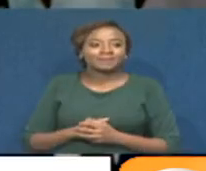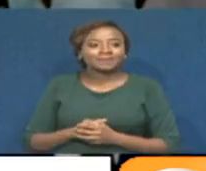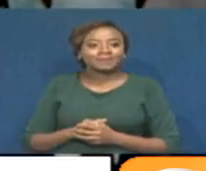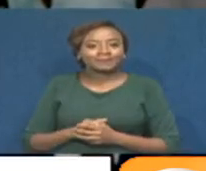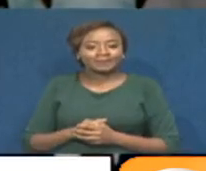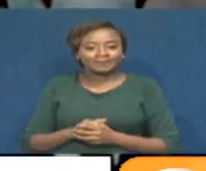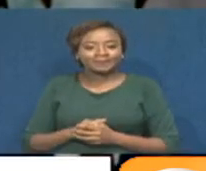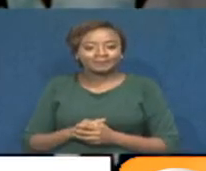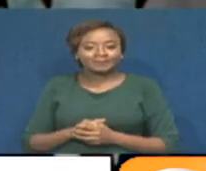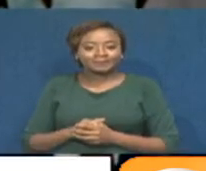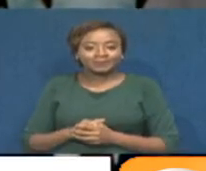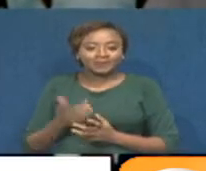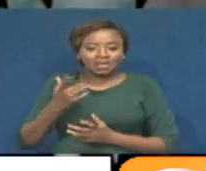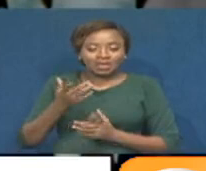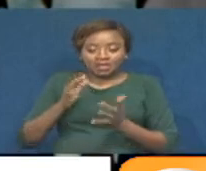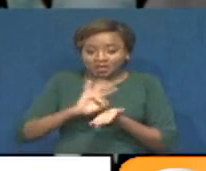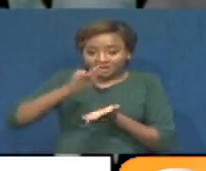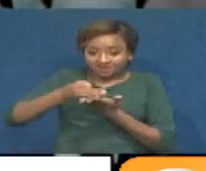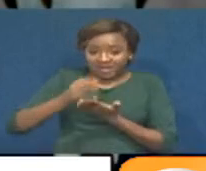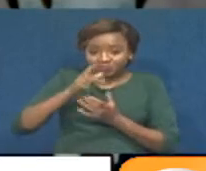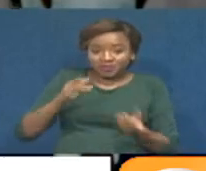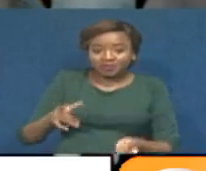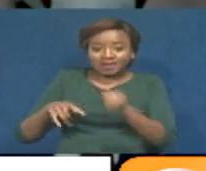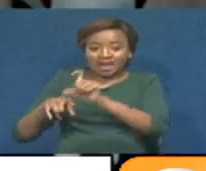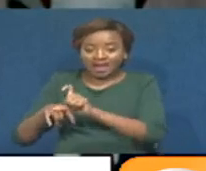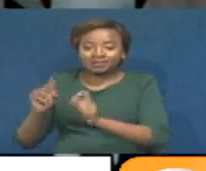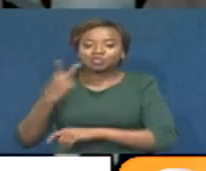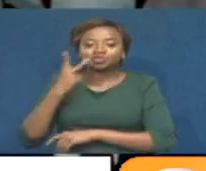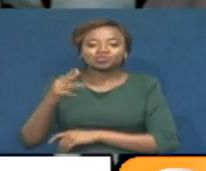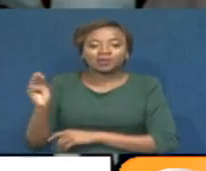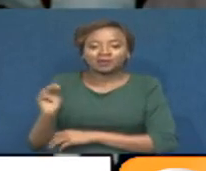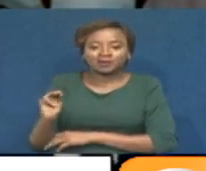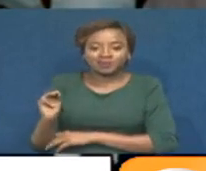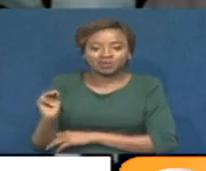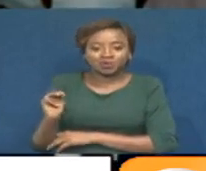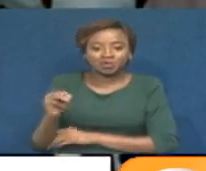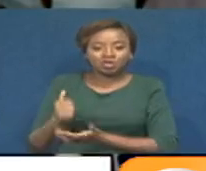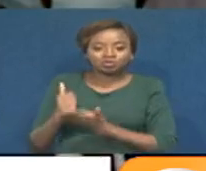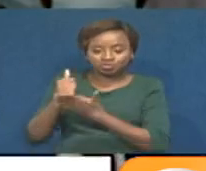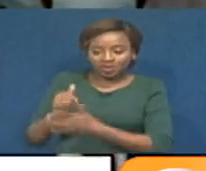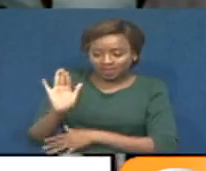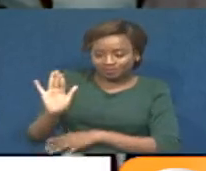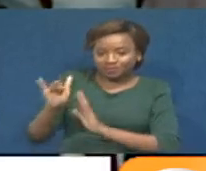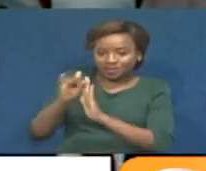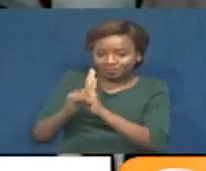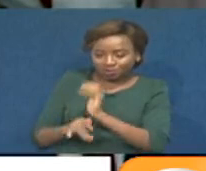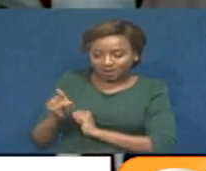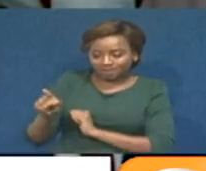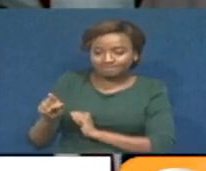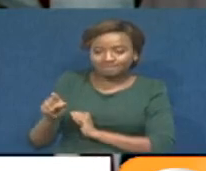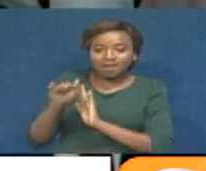we will fund a further 200 million to the program